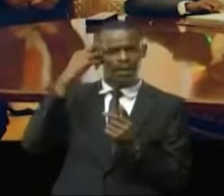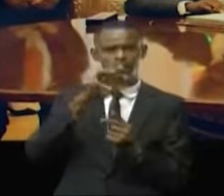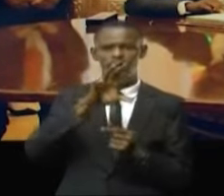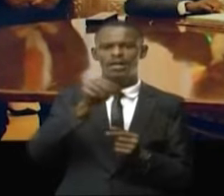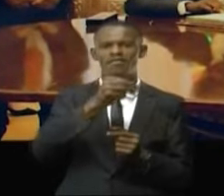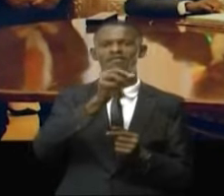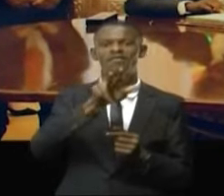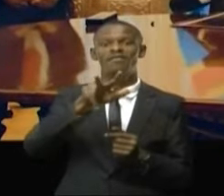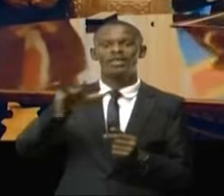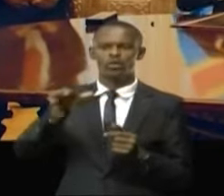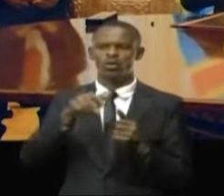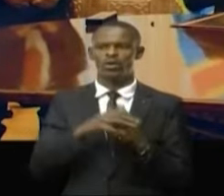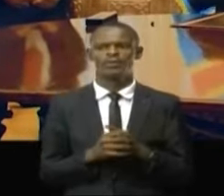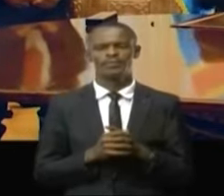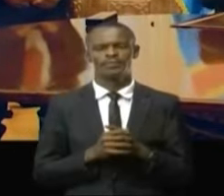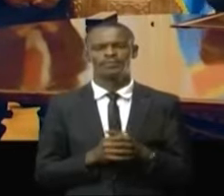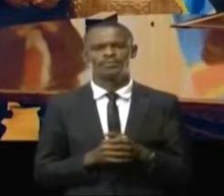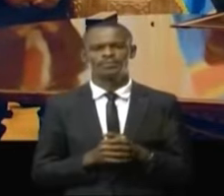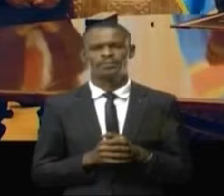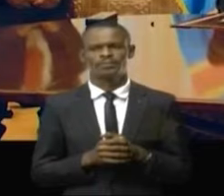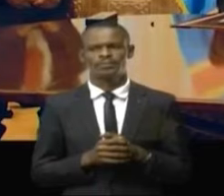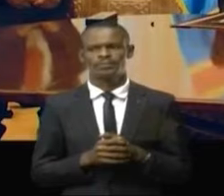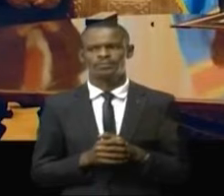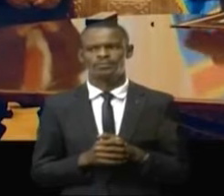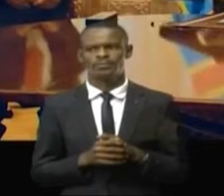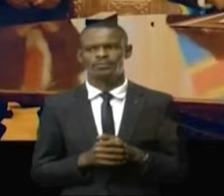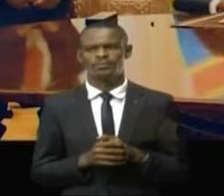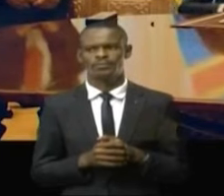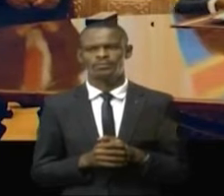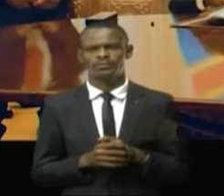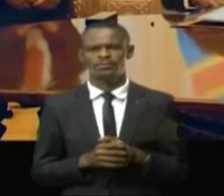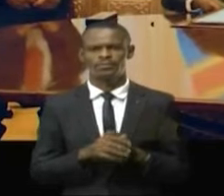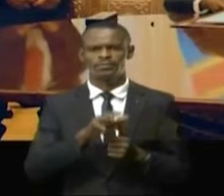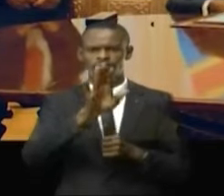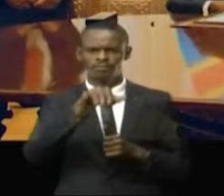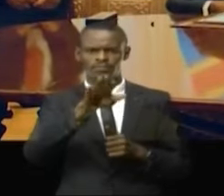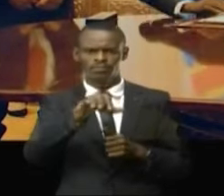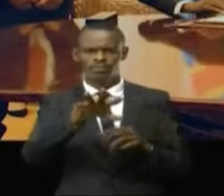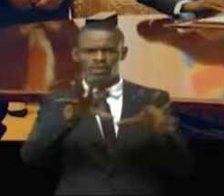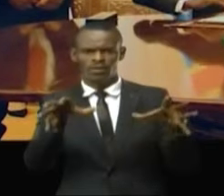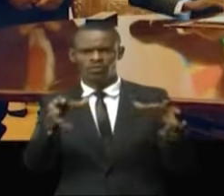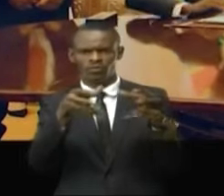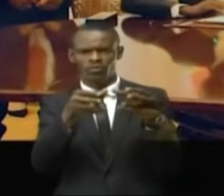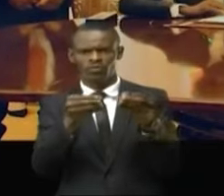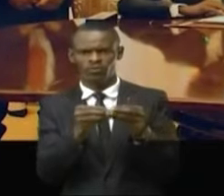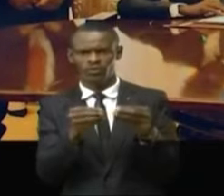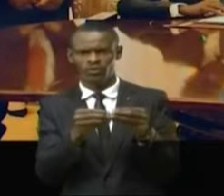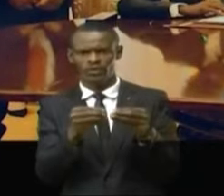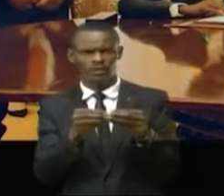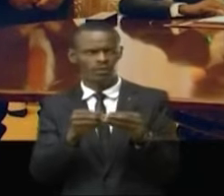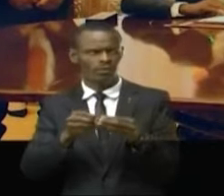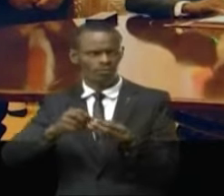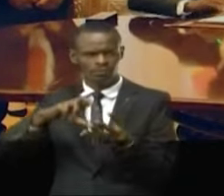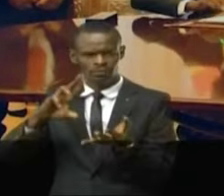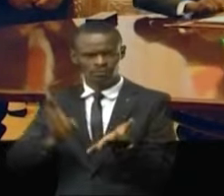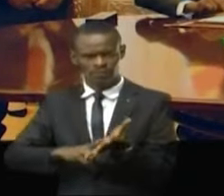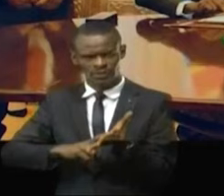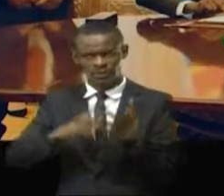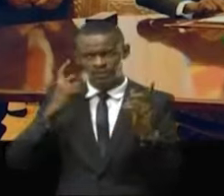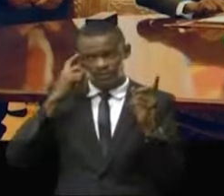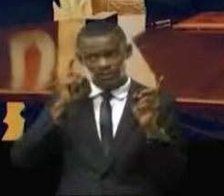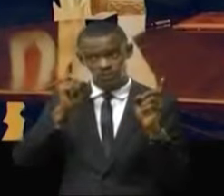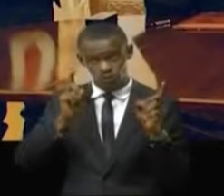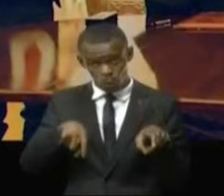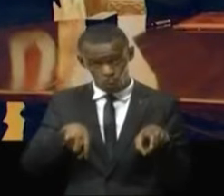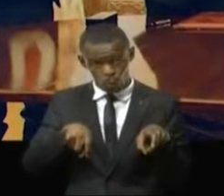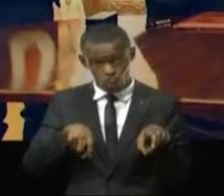de coopération en matière de défense est une manière de concrétiser le partenariat entre la République démocratique